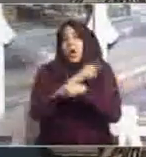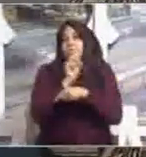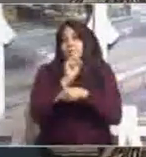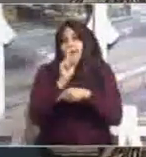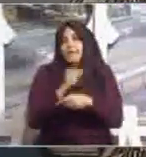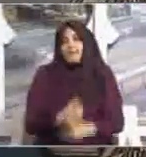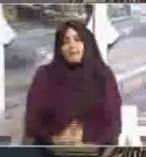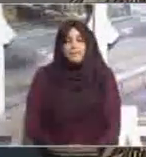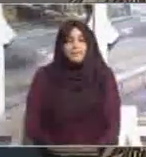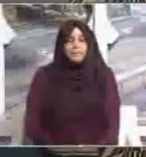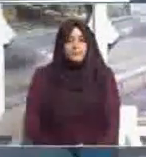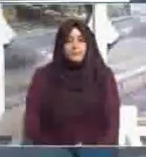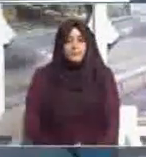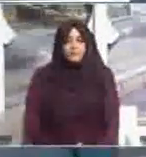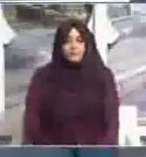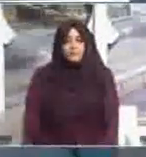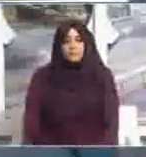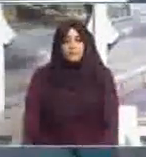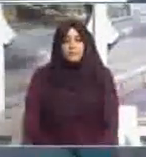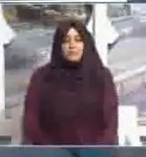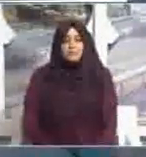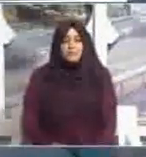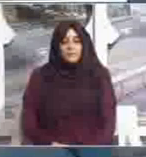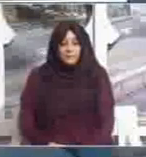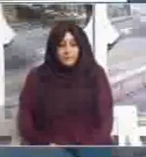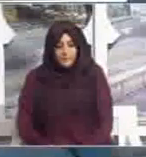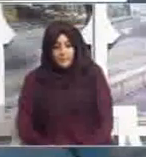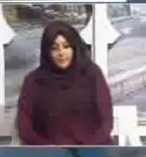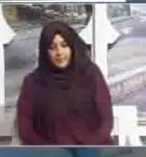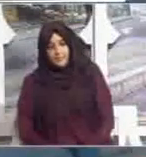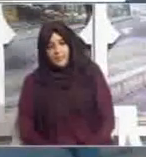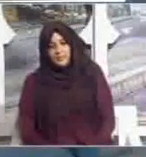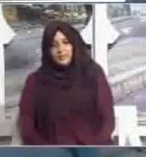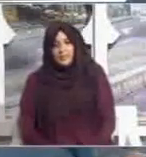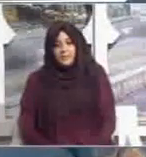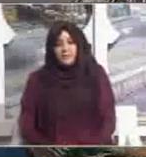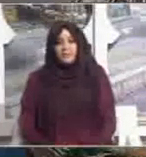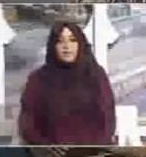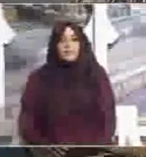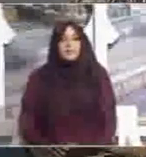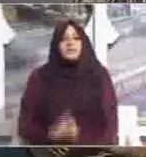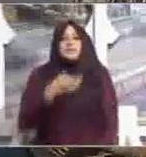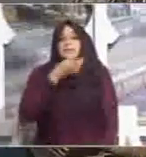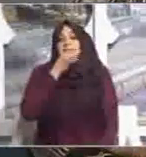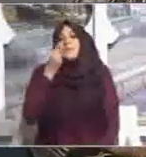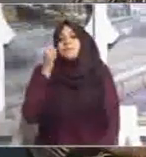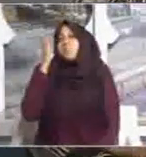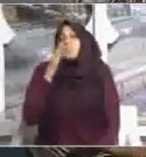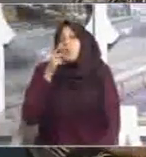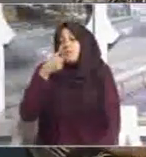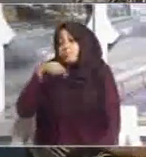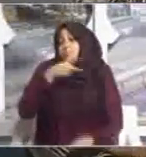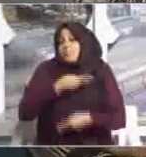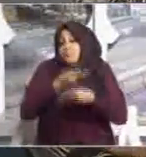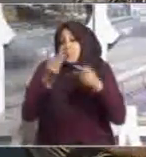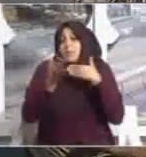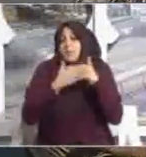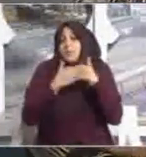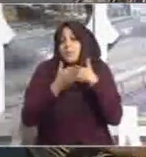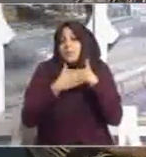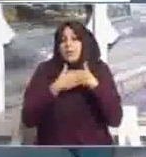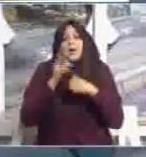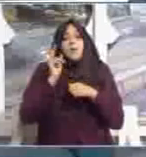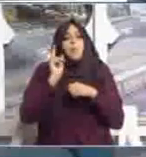فلهذا نقول اختي الكريمه السؤال باش تعطينا موعظه ونصيحه يعني مهمه جدا، لماذا